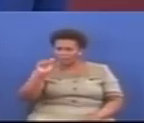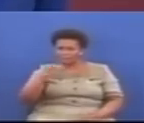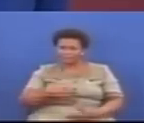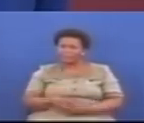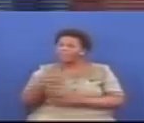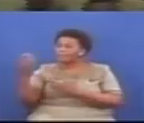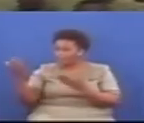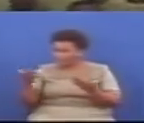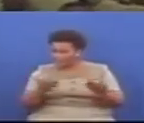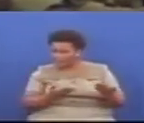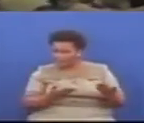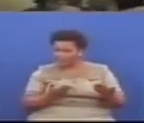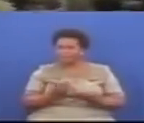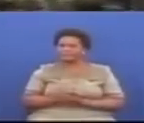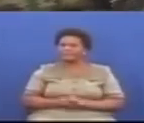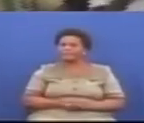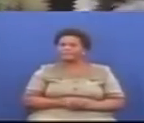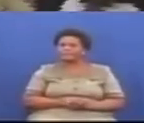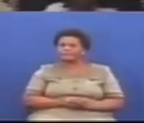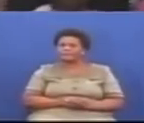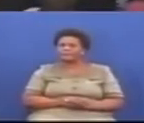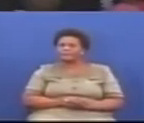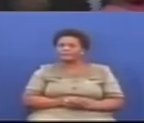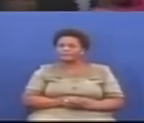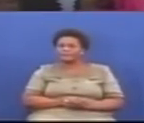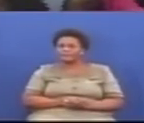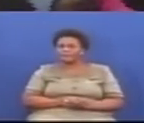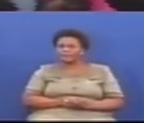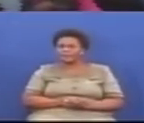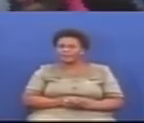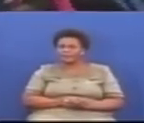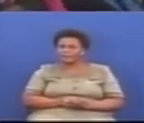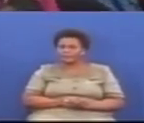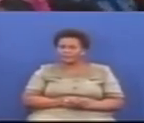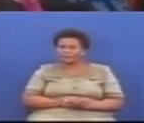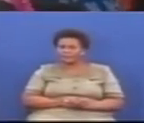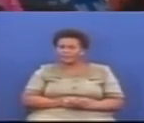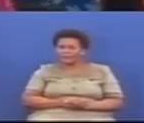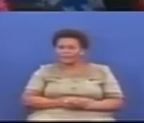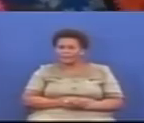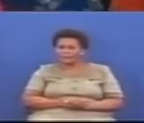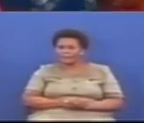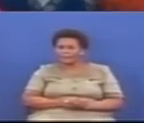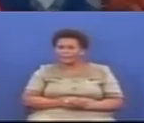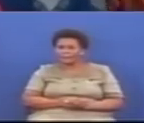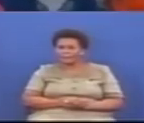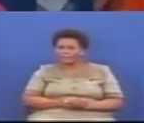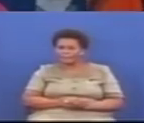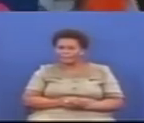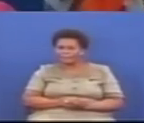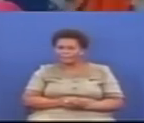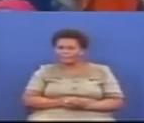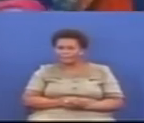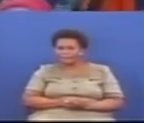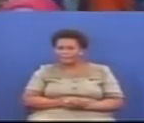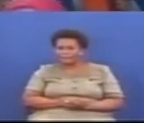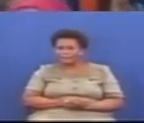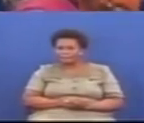Karibuni sana. Karibuni sana UWT Msalato pamoja na mama